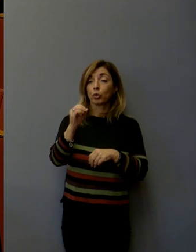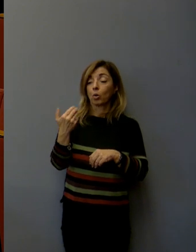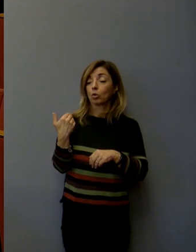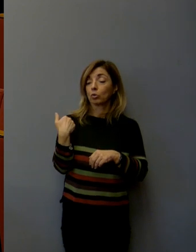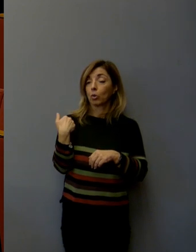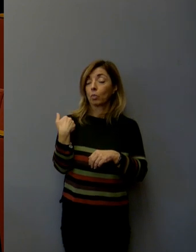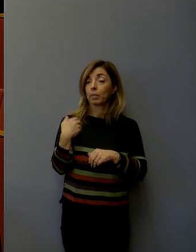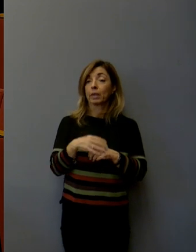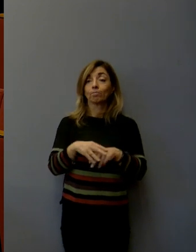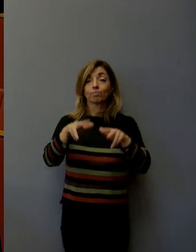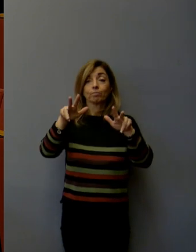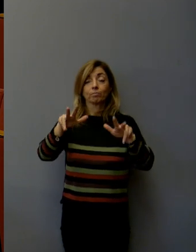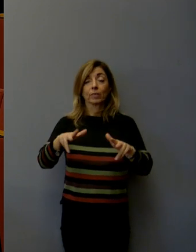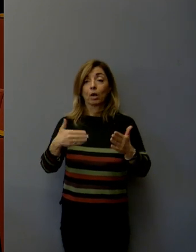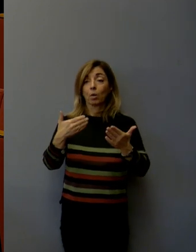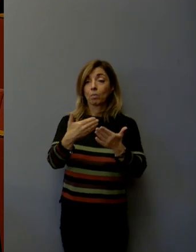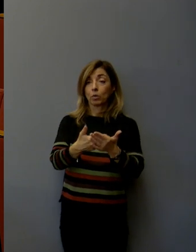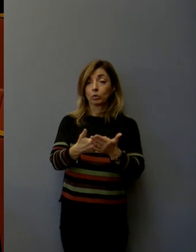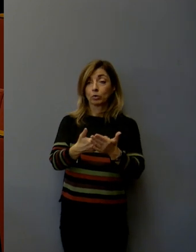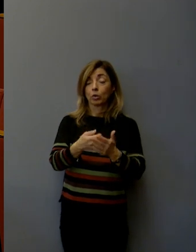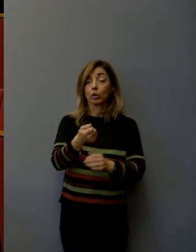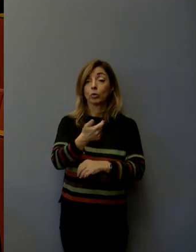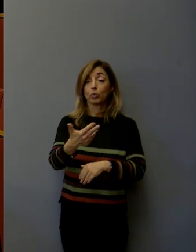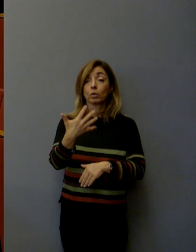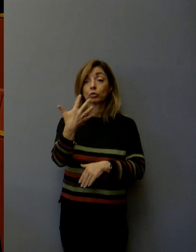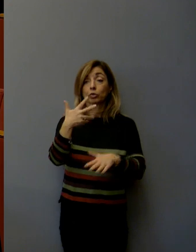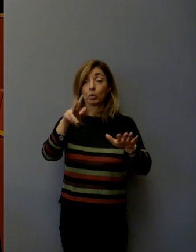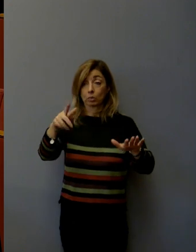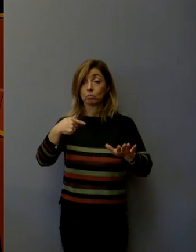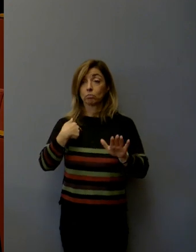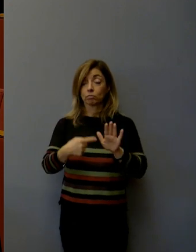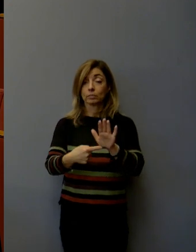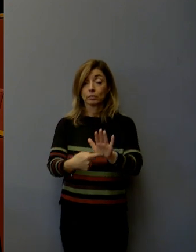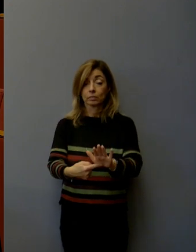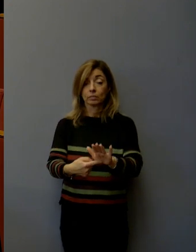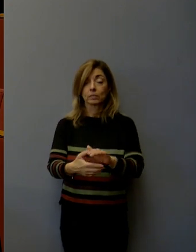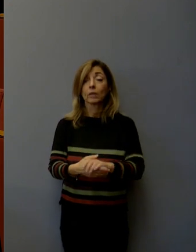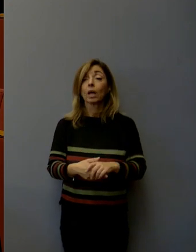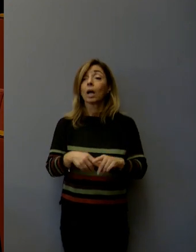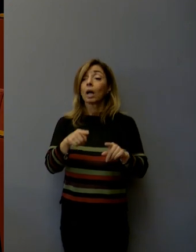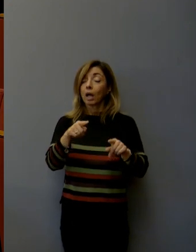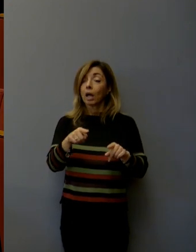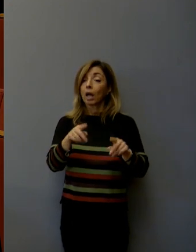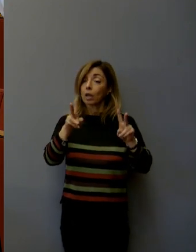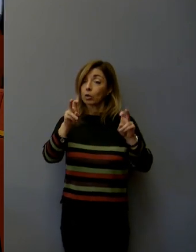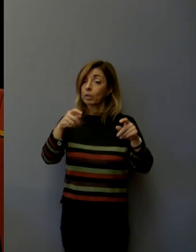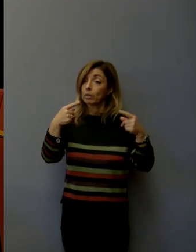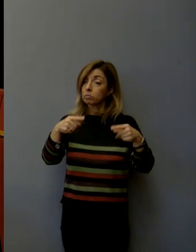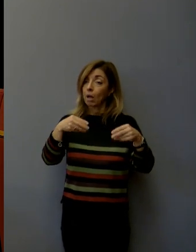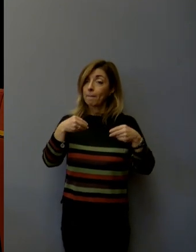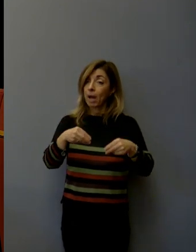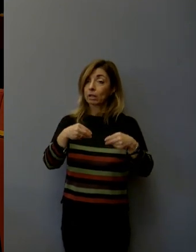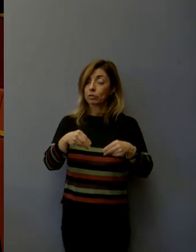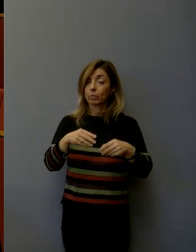approvata la mozione che ho presentato numero 58 che va e tratta proprio il tema della partecipazione credo che